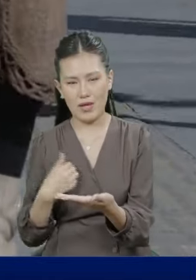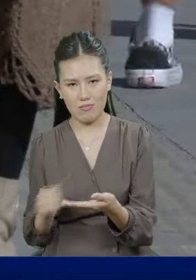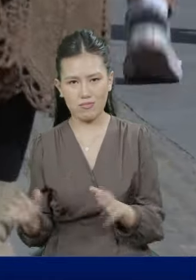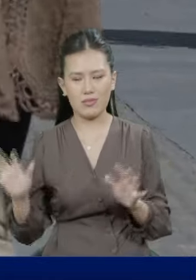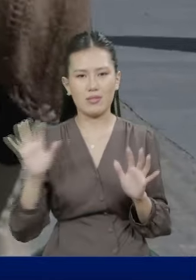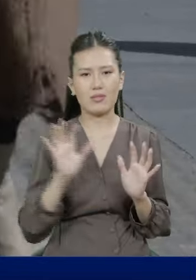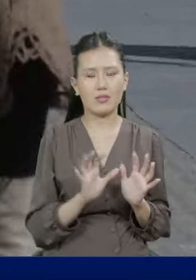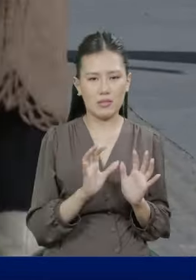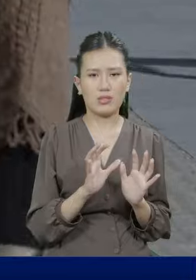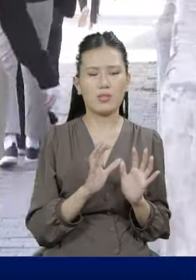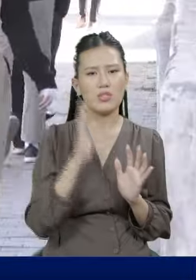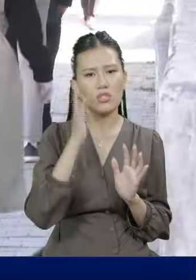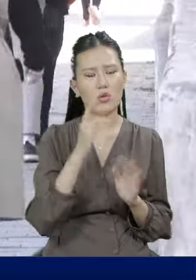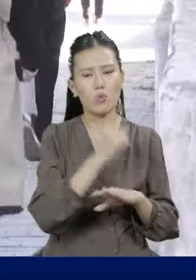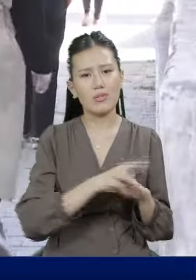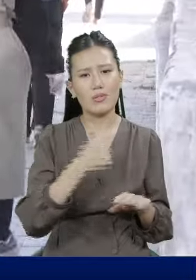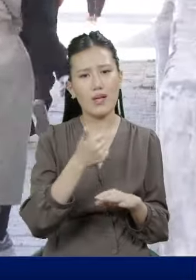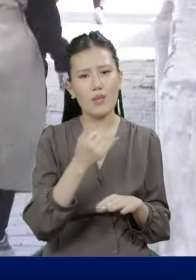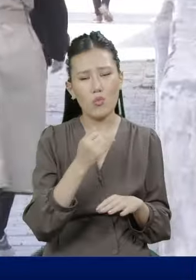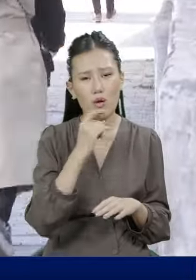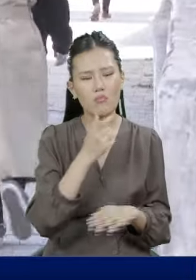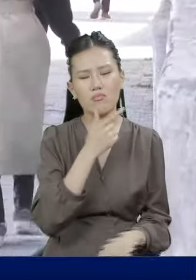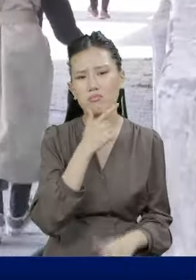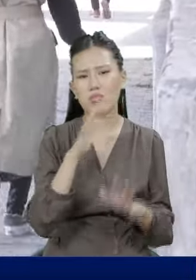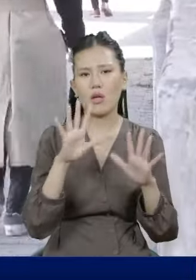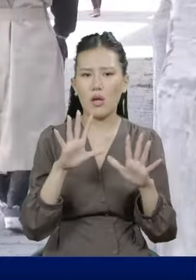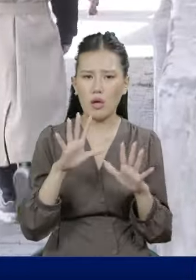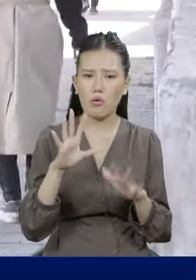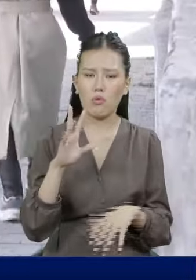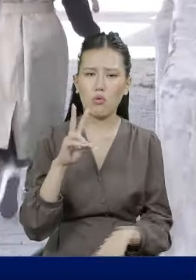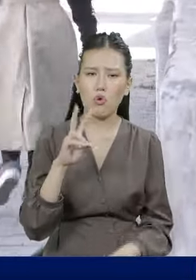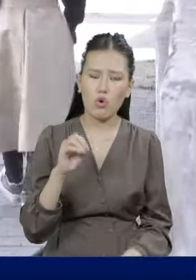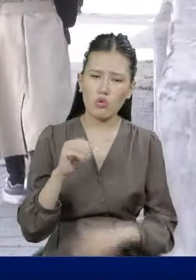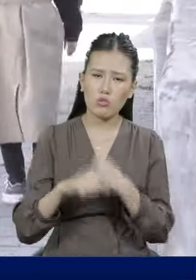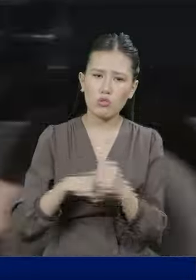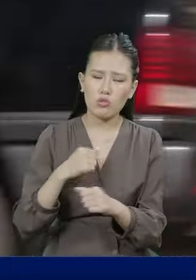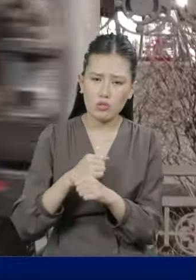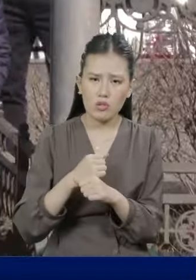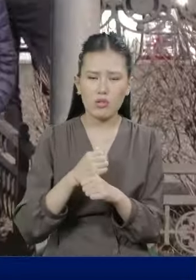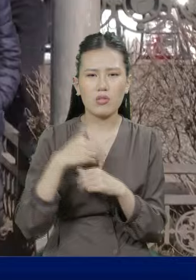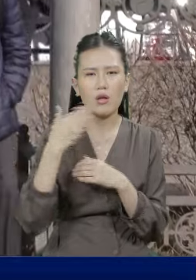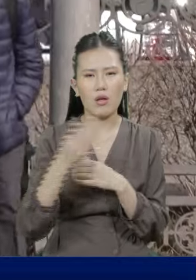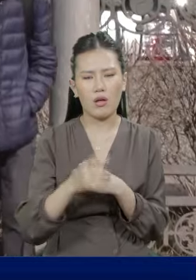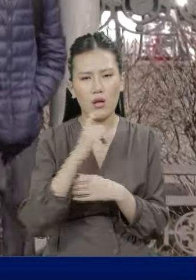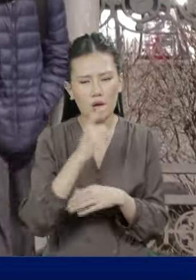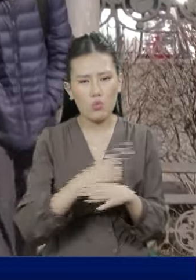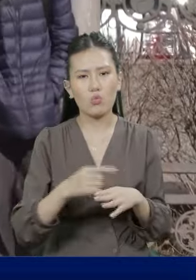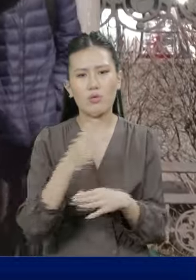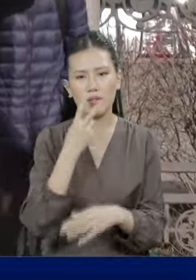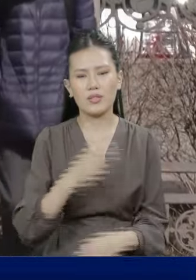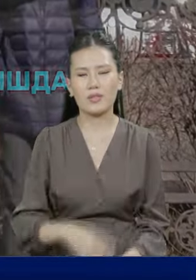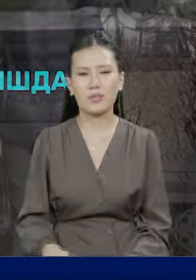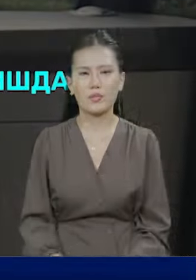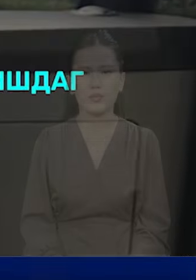өнөө маргааштай таах боломжгүй лээ. Ирэх 10, магадгүй 20 жилийн дараа л мэдэгдэнэ гэдгийг судлаачид хэлж байна.